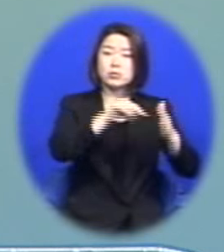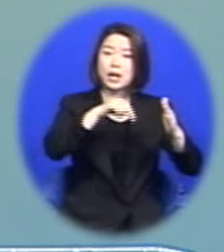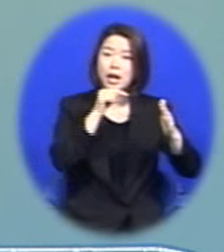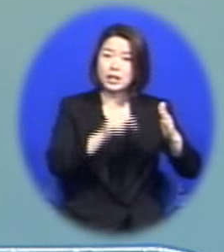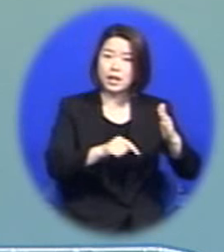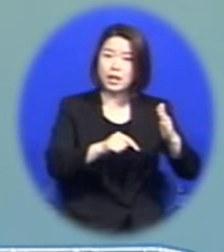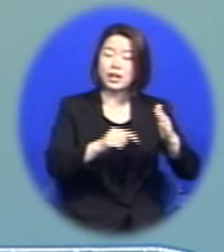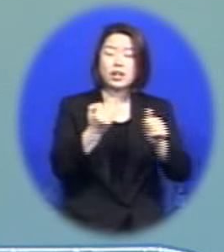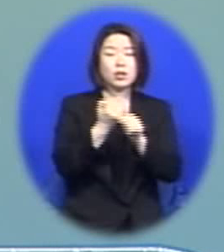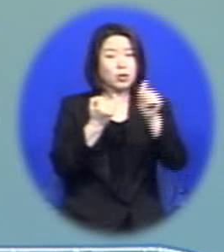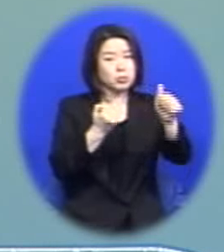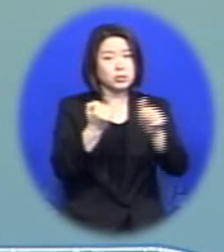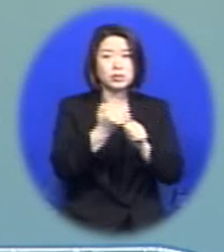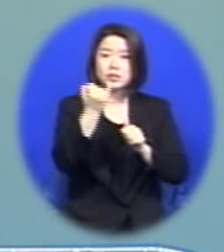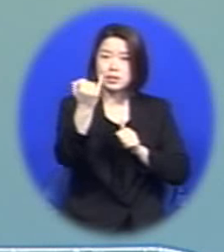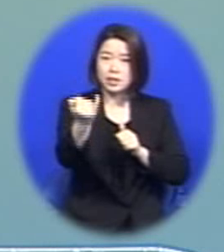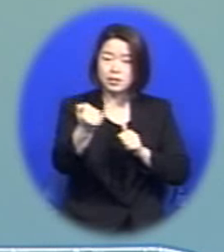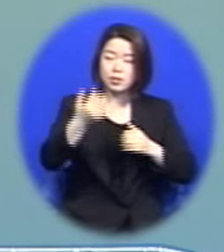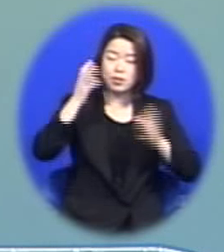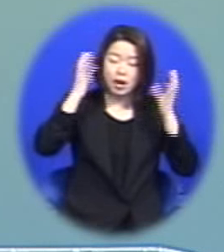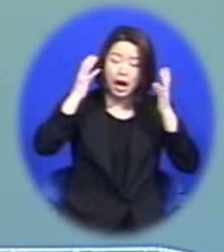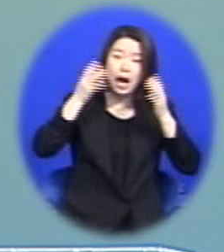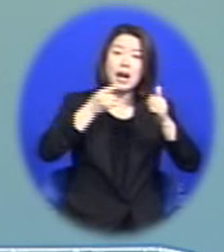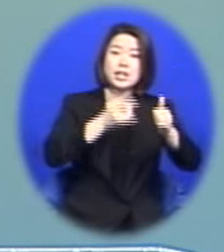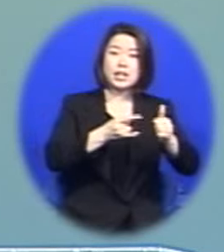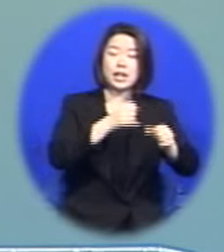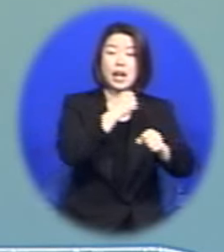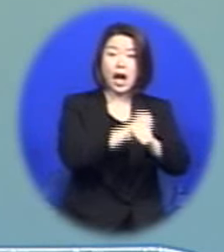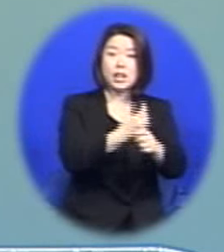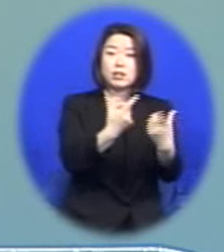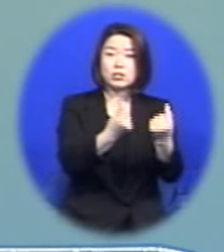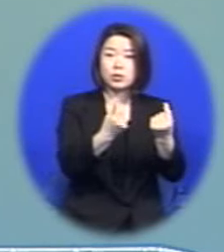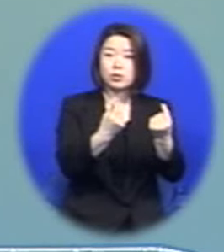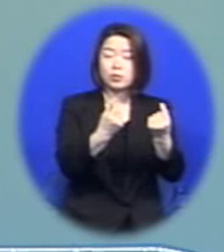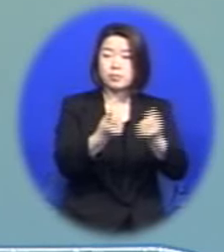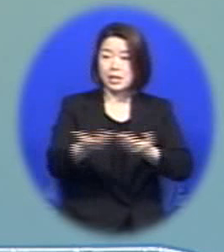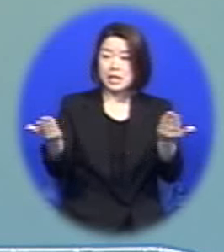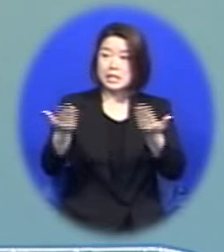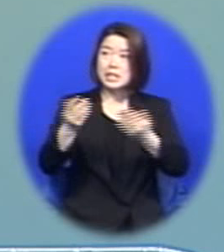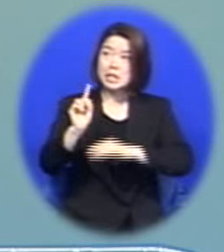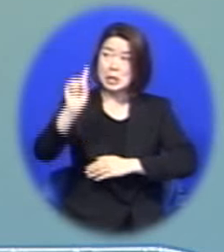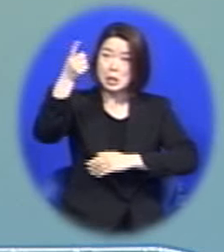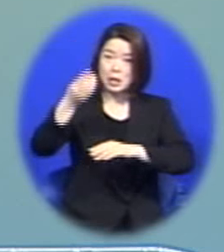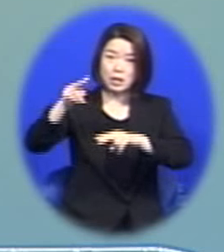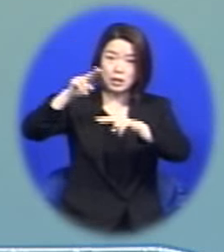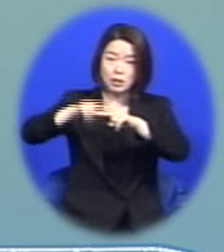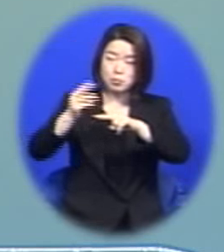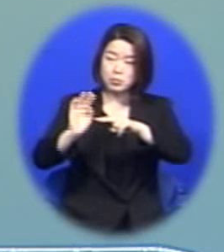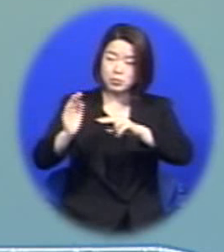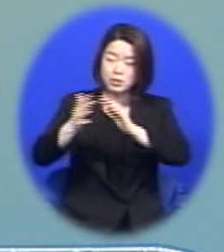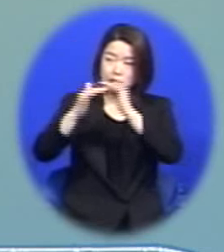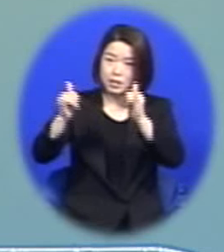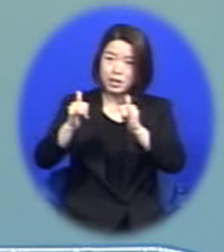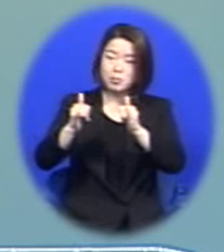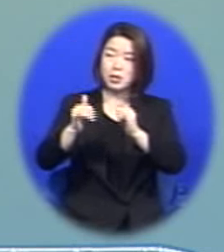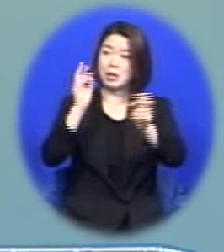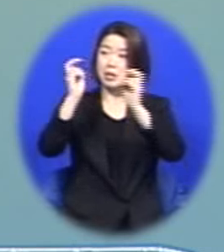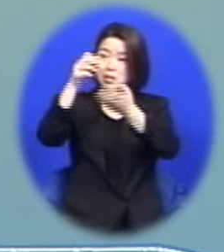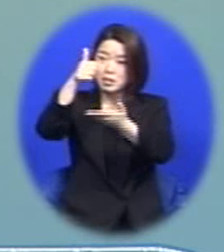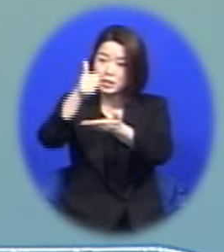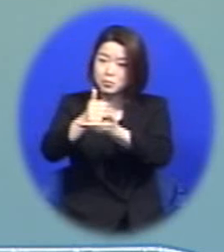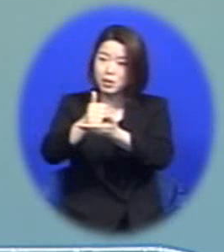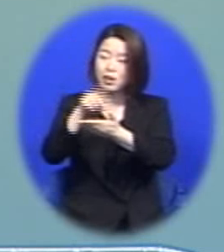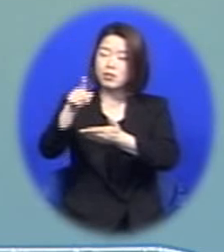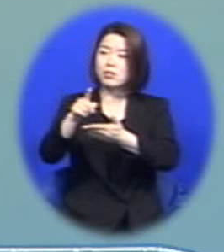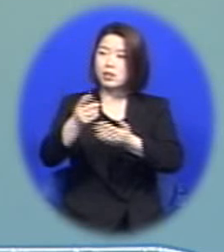자녀들 여러분의 남편들에게 하는 것처럼 직장 애 상관이 나 상사나 아 사장님 에게 그렇게 한